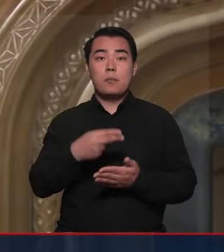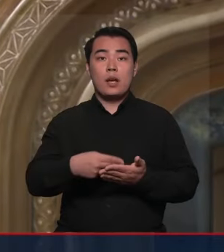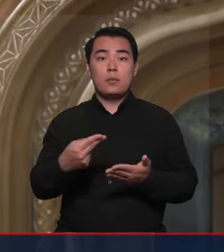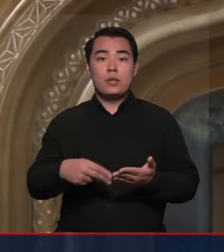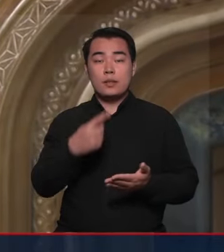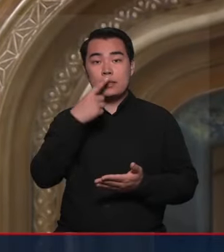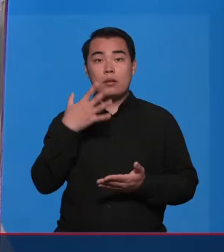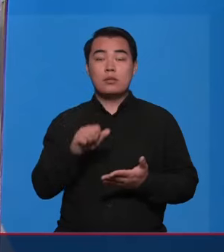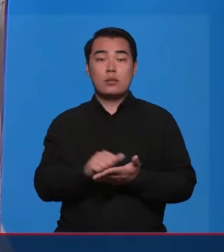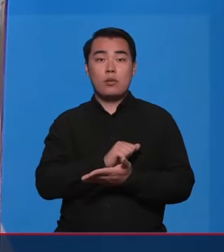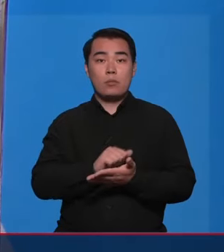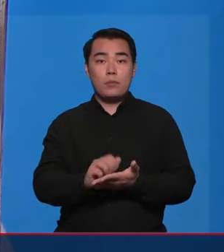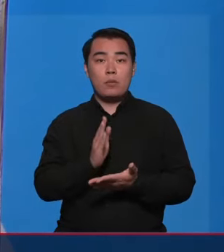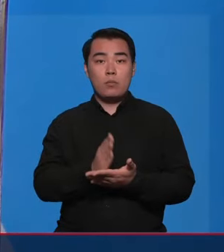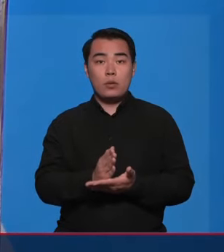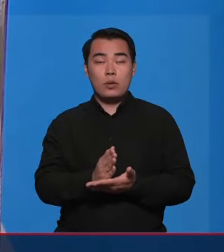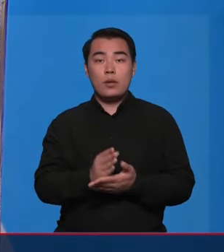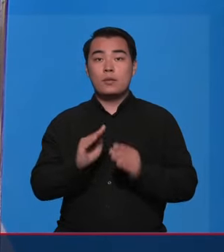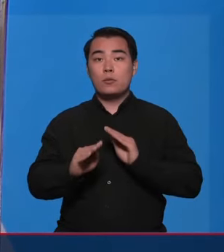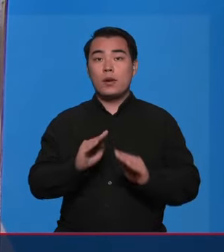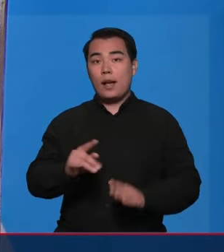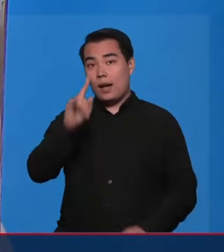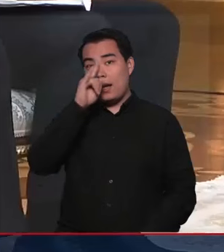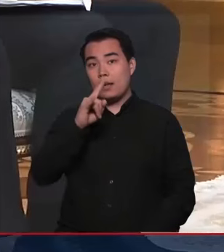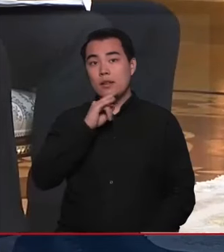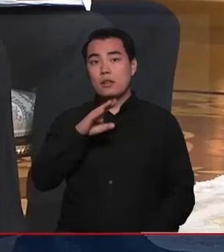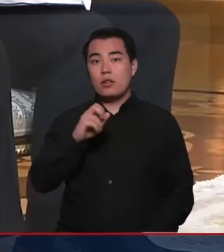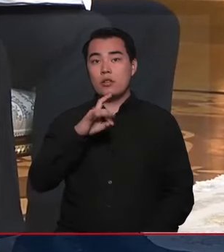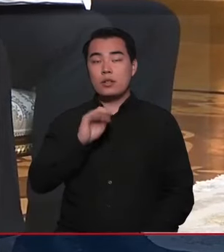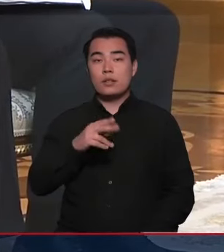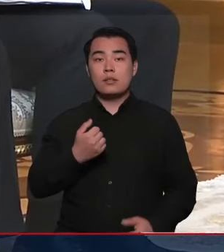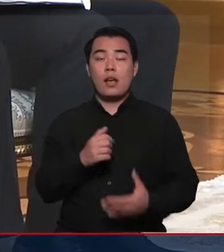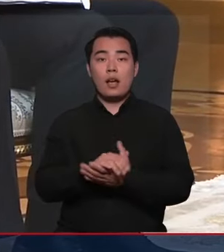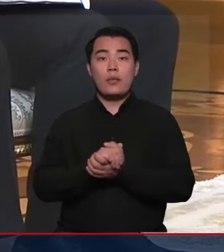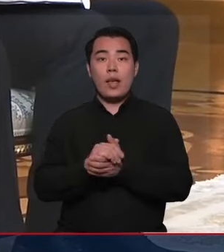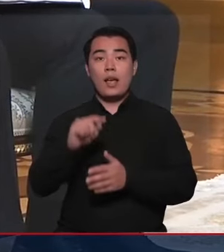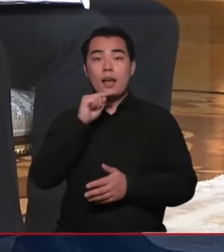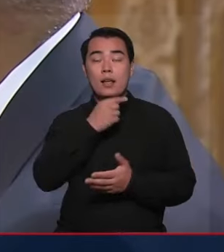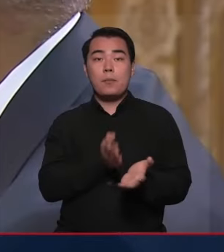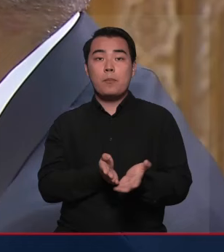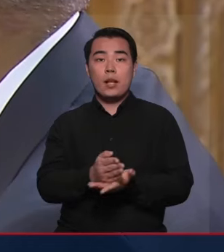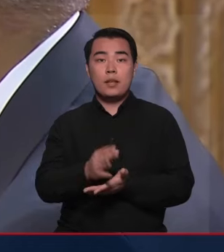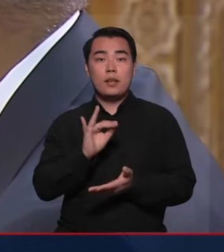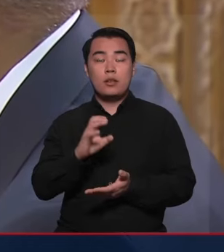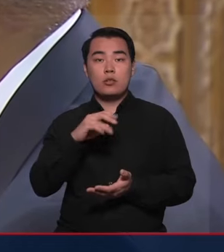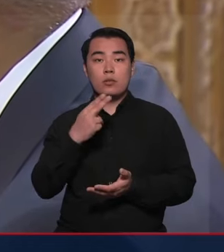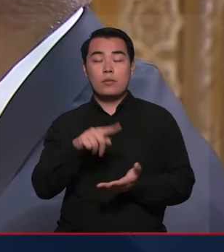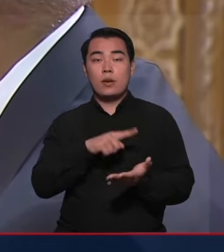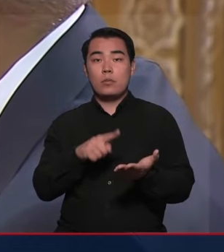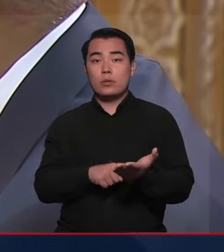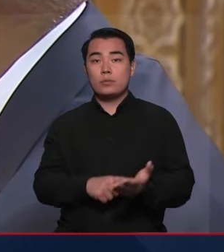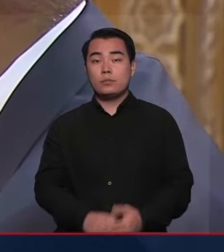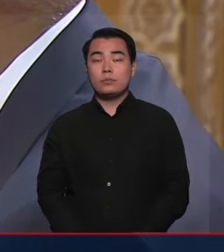и подписанные накануне документы укрепят казахско-таджикские связи в экономике, политике и социальных